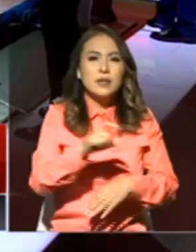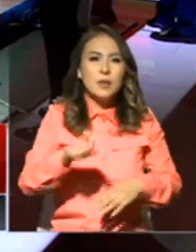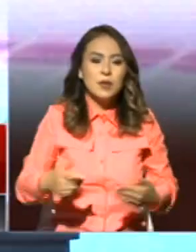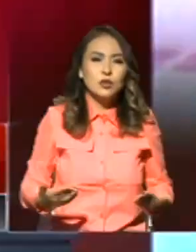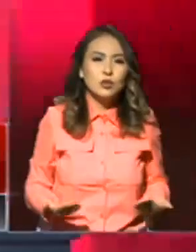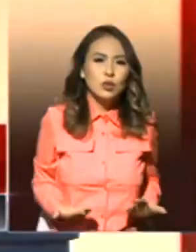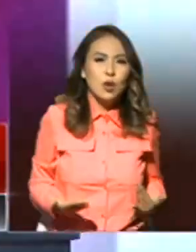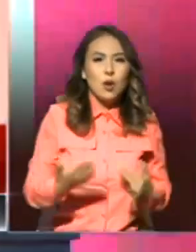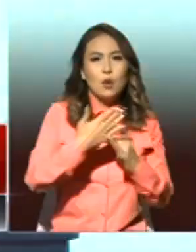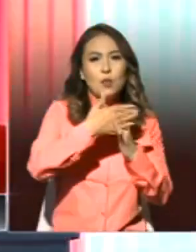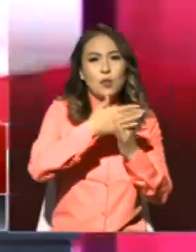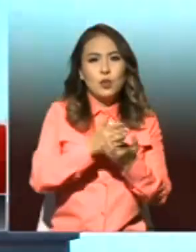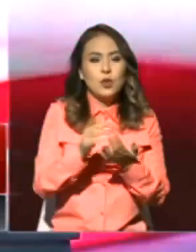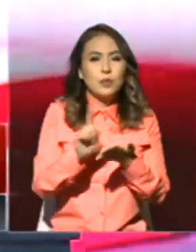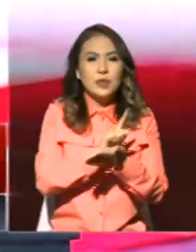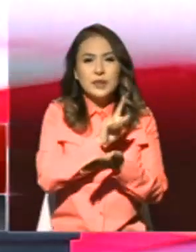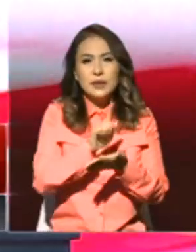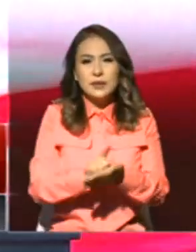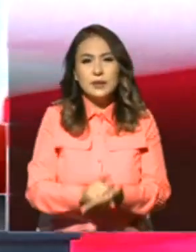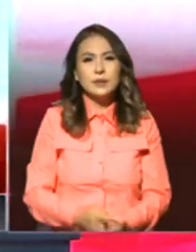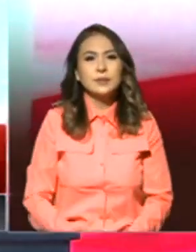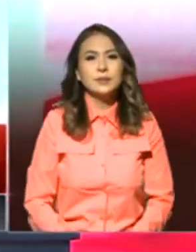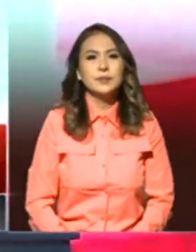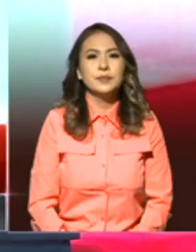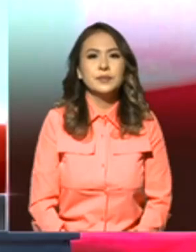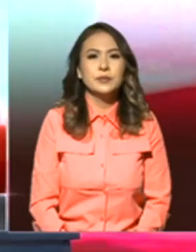үй бөлу міндеті тұр.